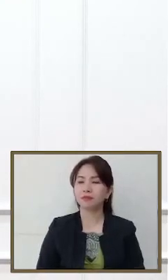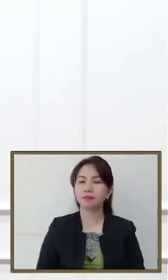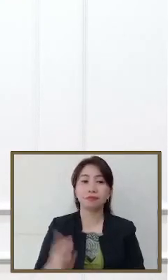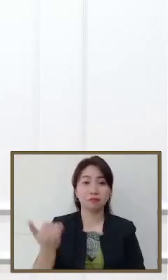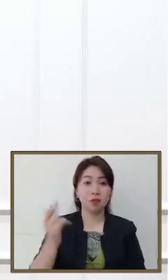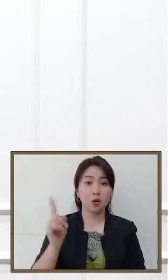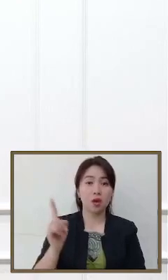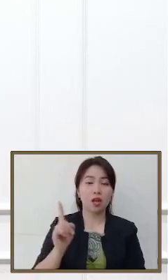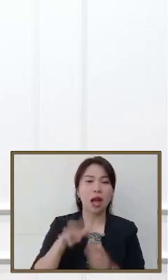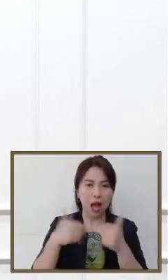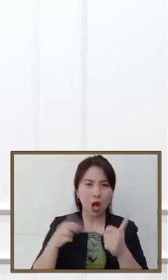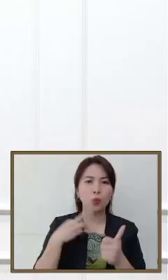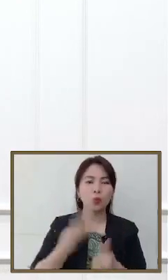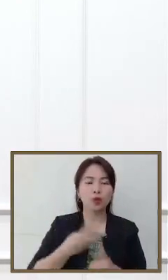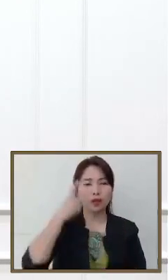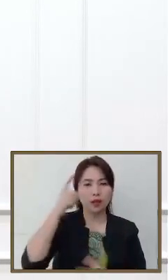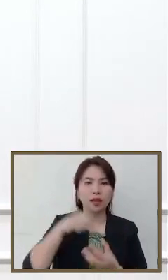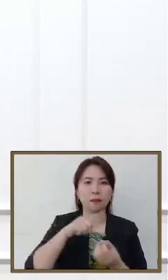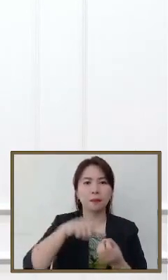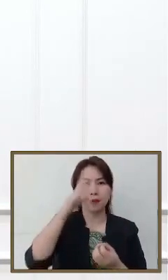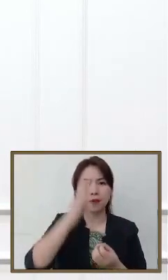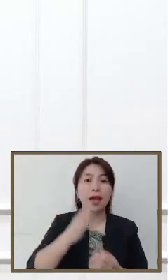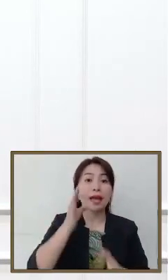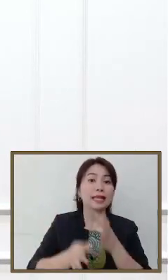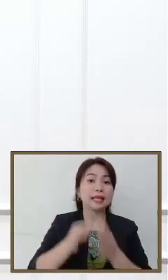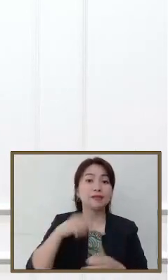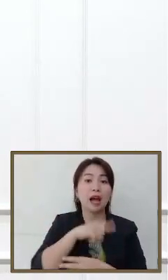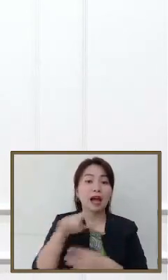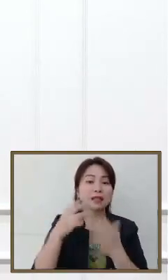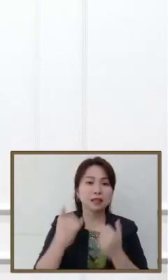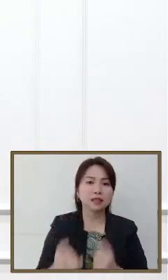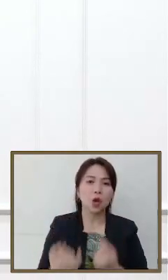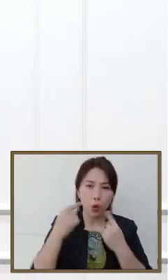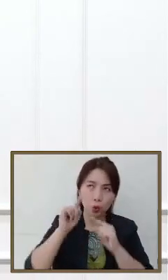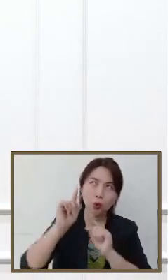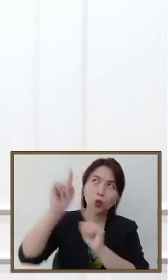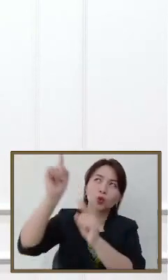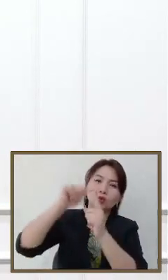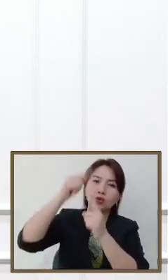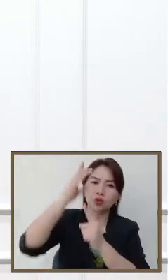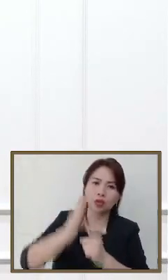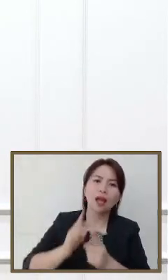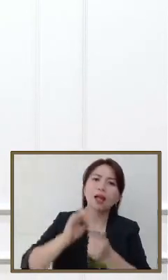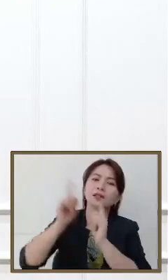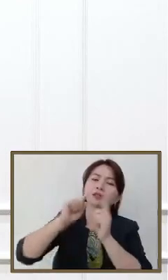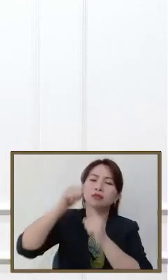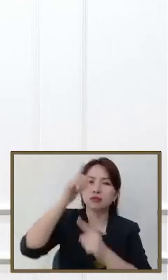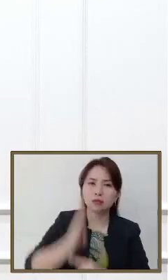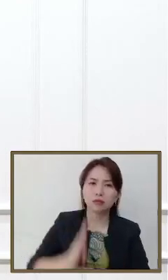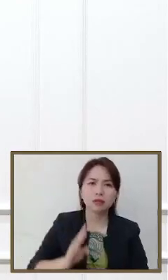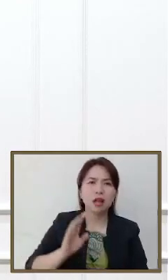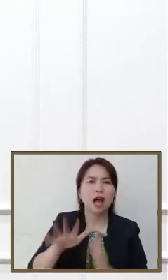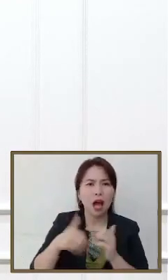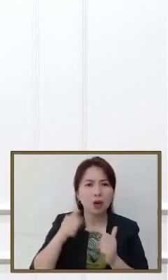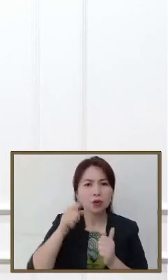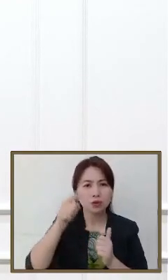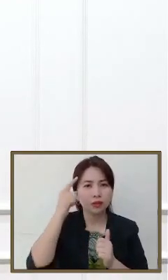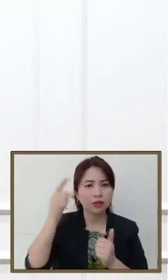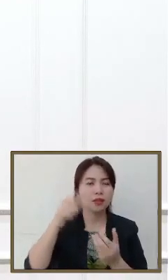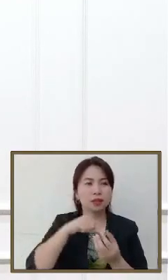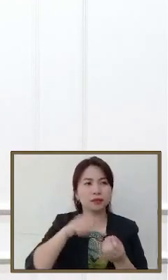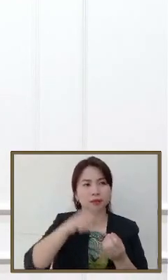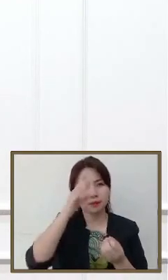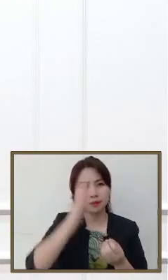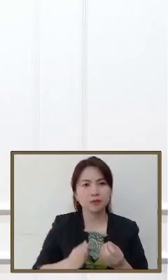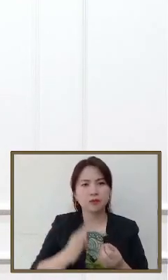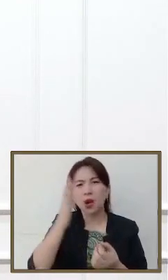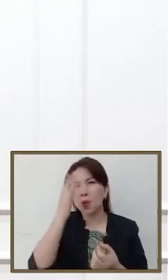sa Diyos kung tayo man ay lalapit sa Diyos Gaano katotoo talaga ang Diyos Amen Gaano kasi bakit Nakakalungkot man pero bakit